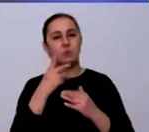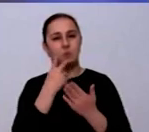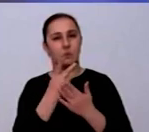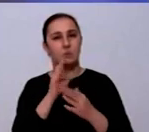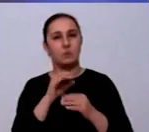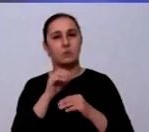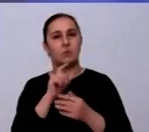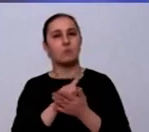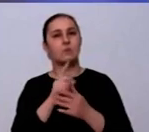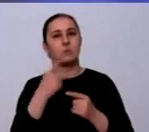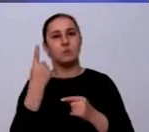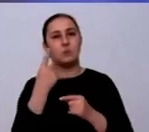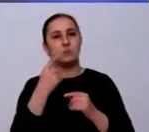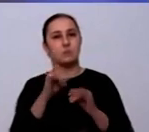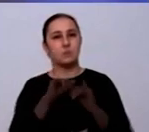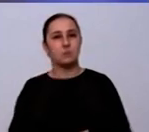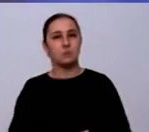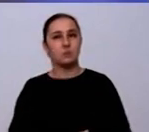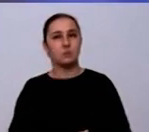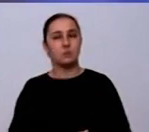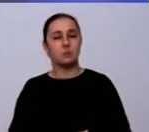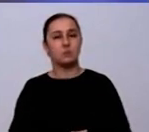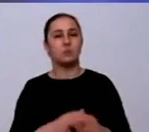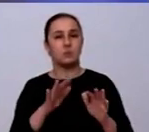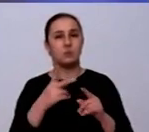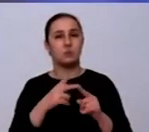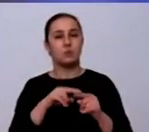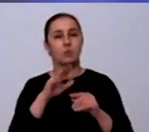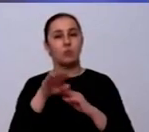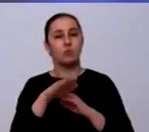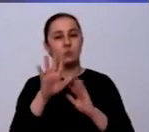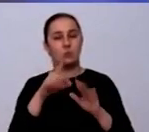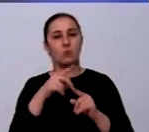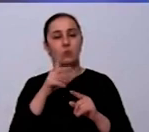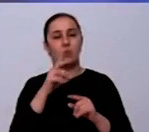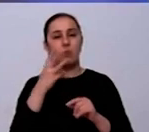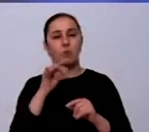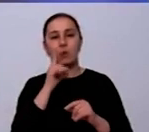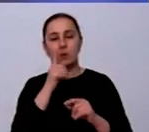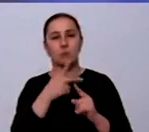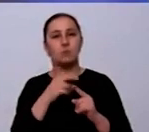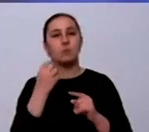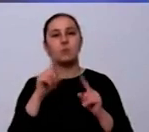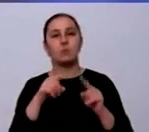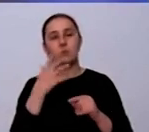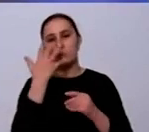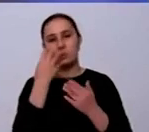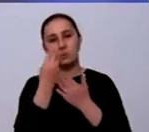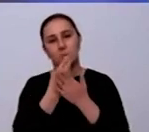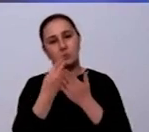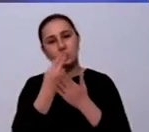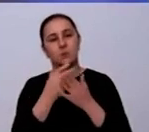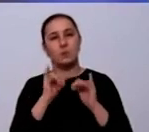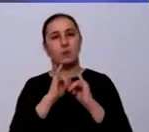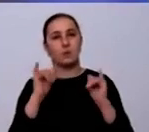Demak, birinchi soha yaratildi. Endi esa bo'sh sohaga mo'yqalam orqali biron bir surat chizish